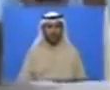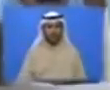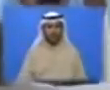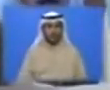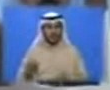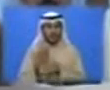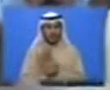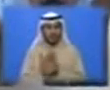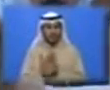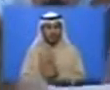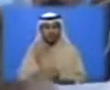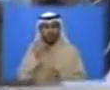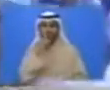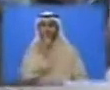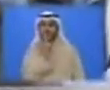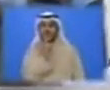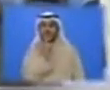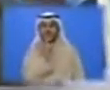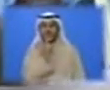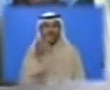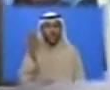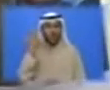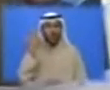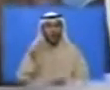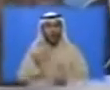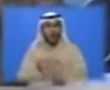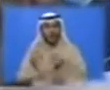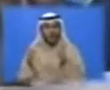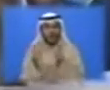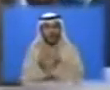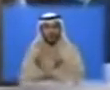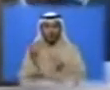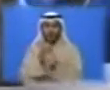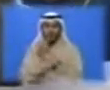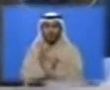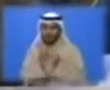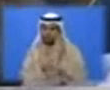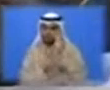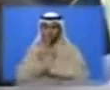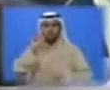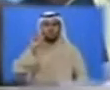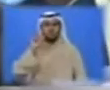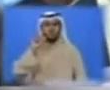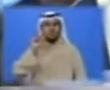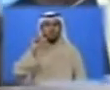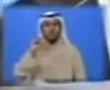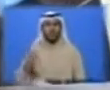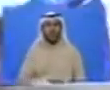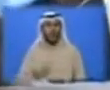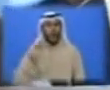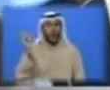بما تحقق من إنجازات لقطر خلال المدة القصيرة الماضية، حيث أصبحت ملتقى في